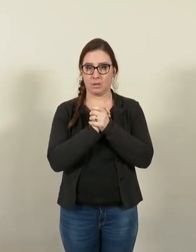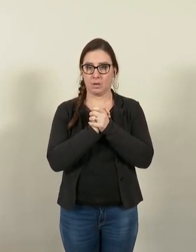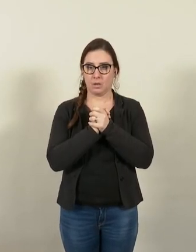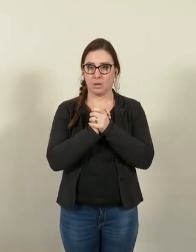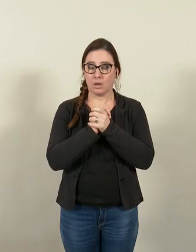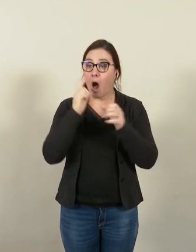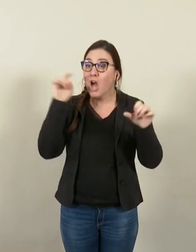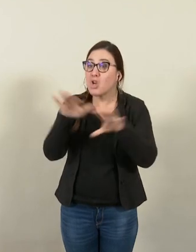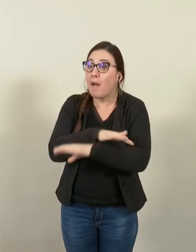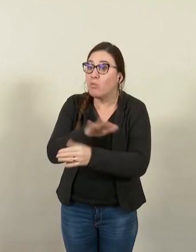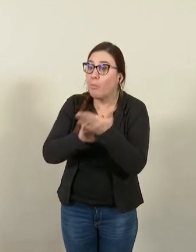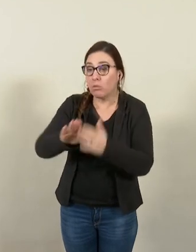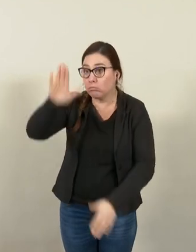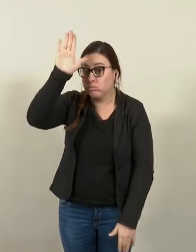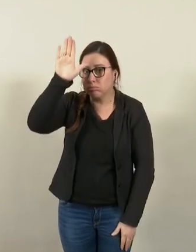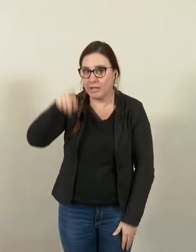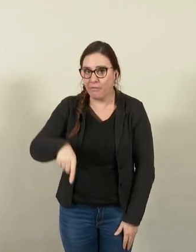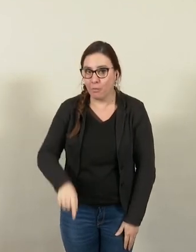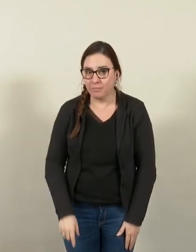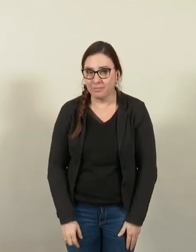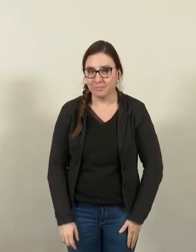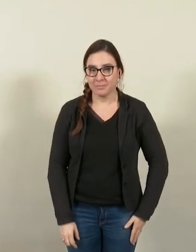je vous avveis juste pas vu faut lever la